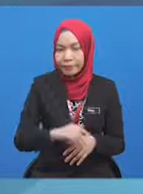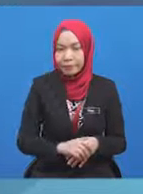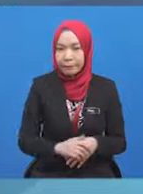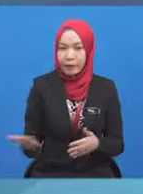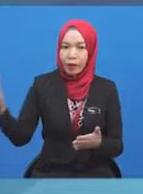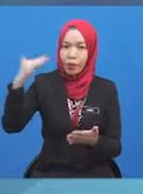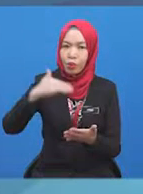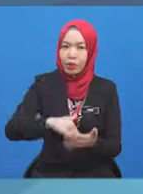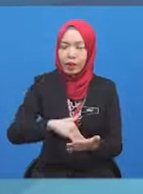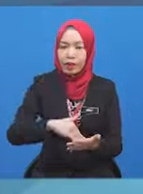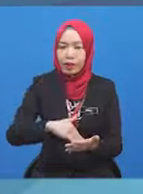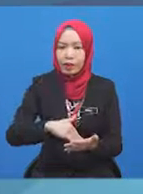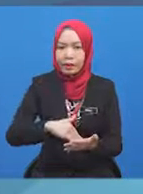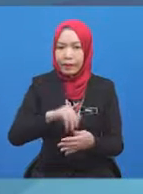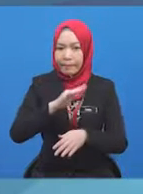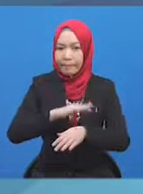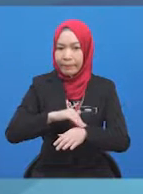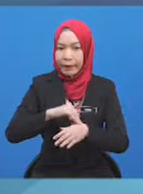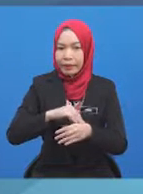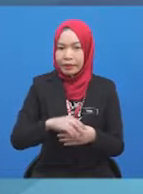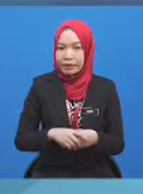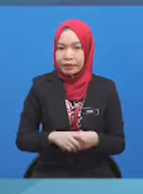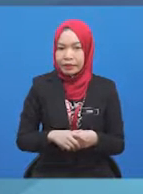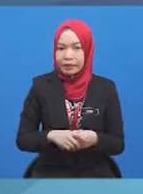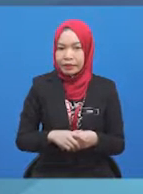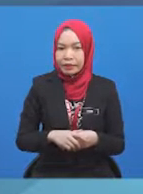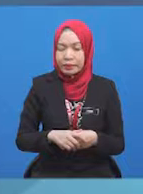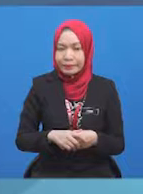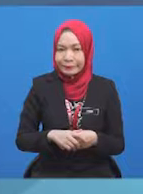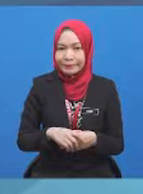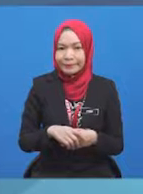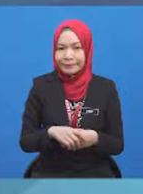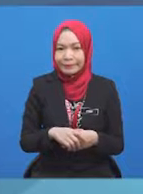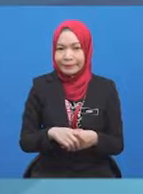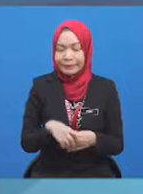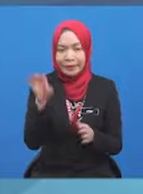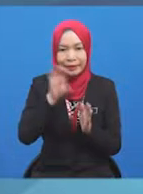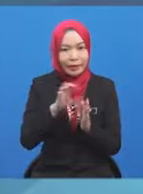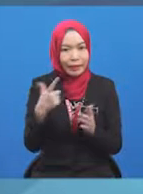Ulangi langkah yang sama pada tangkai apple 1 dan daun apple 1.